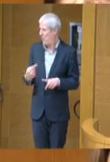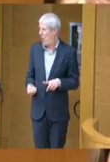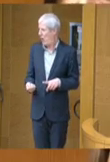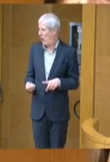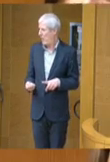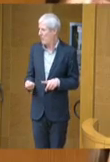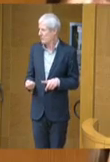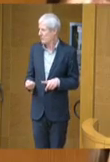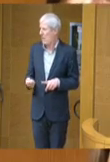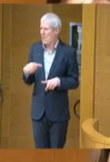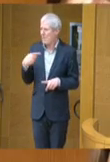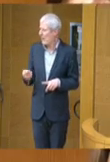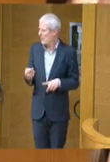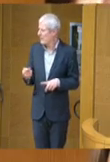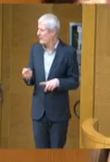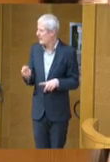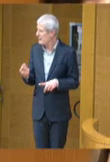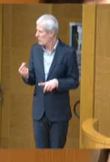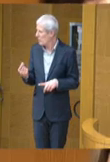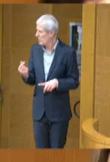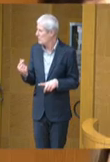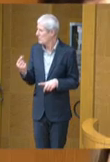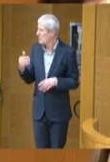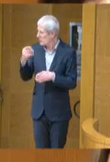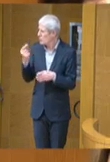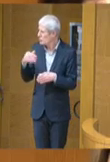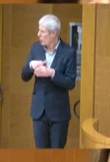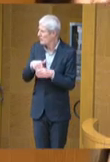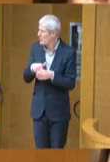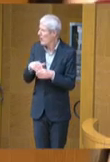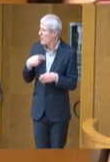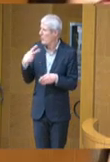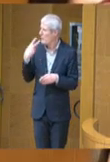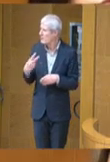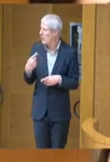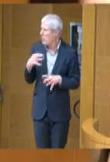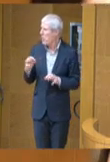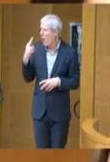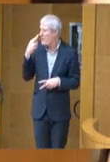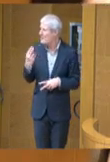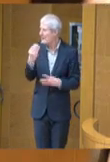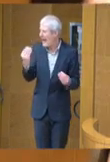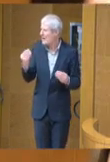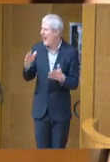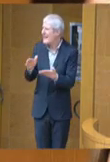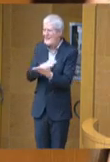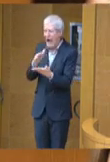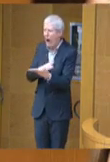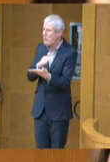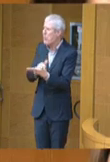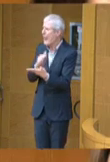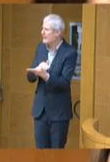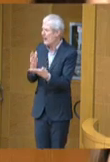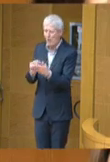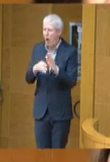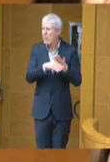quanto riguarda i soldi, ma i soldi che vengono dati alle scuole dove sono? Ho visto con i miei occhi molti tablet finire nel magazzino,